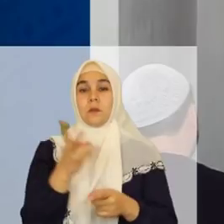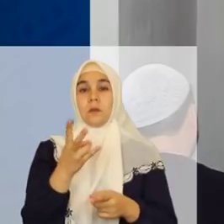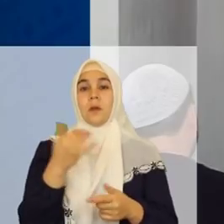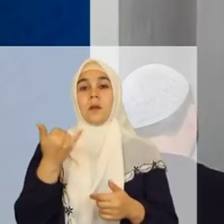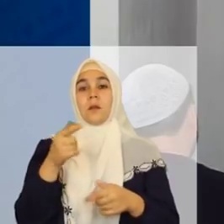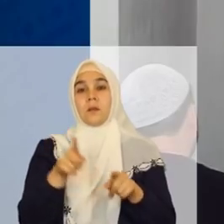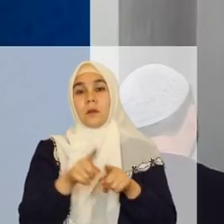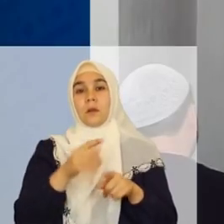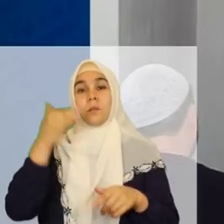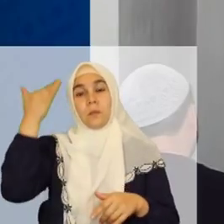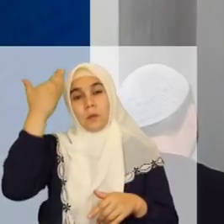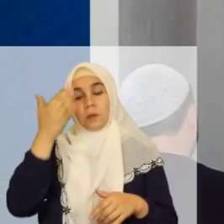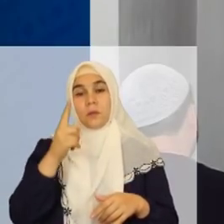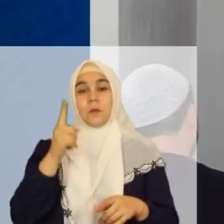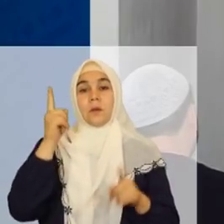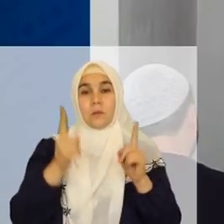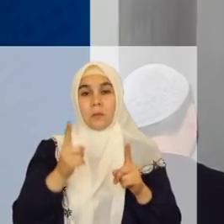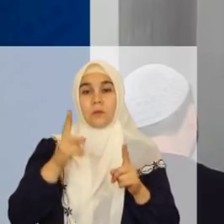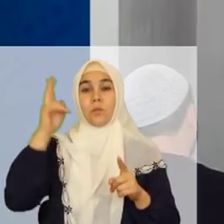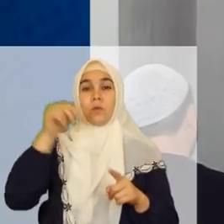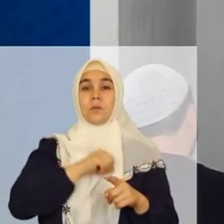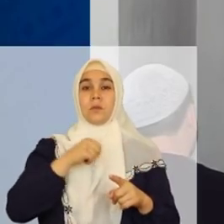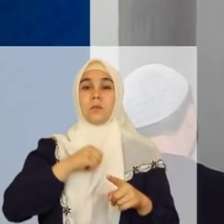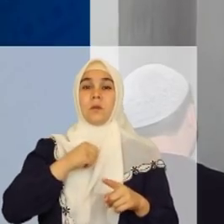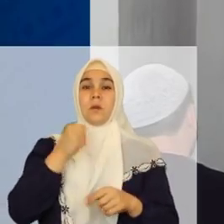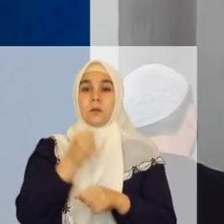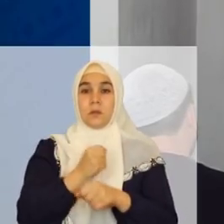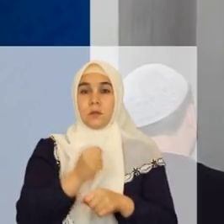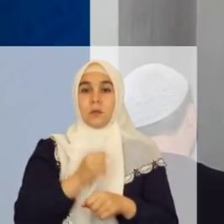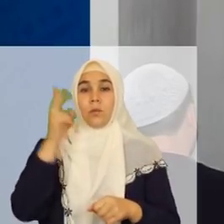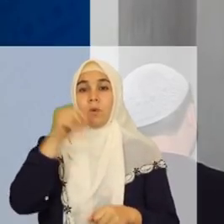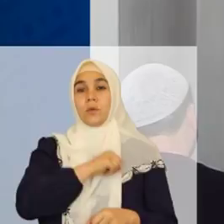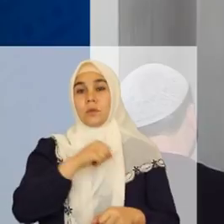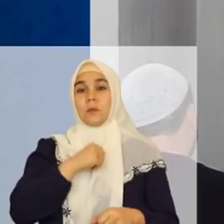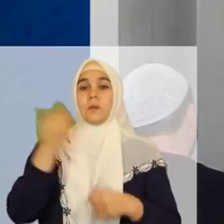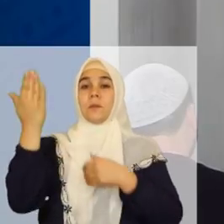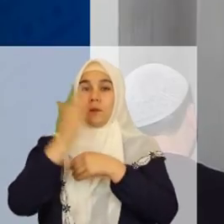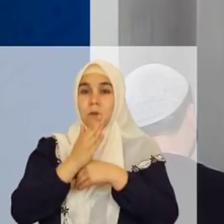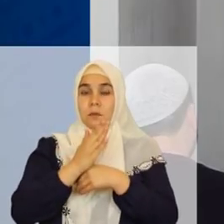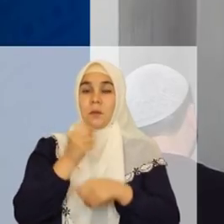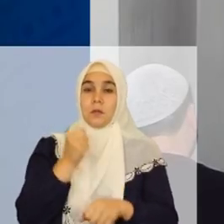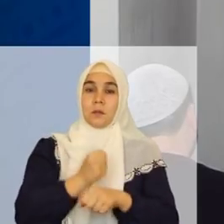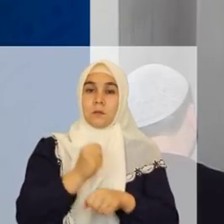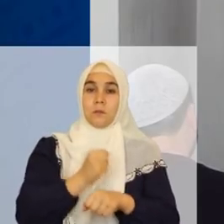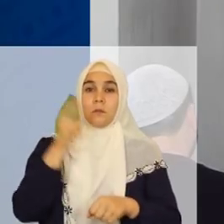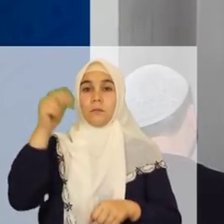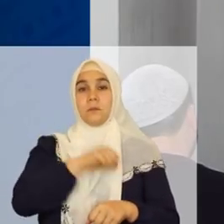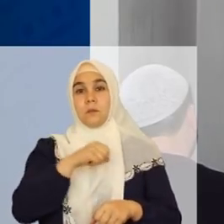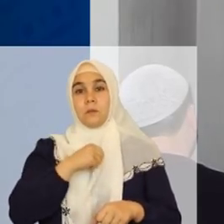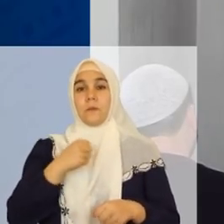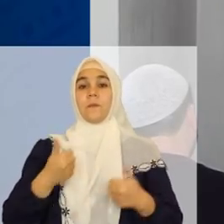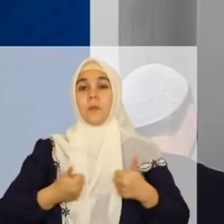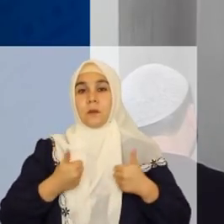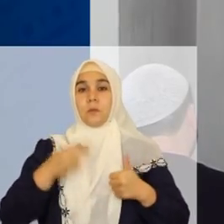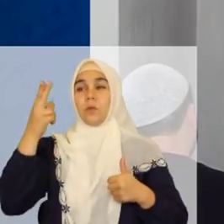Ana undan keyin niyatni xolis Alloh uchun qiladi. Allohning amri menga farz bo'ldi, Xudoning roziligi